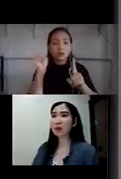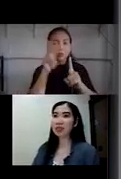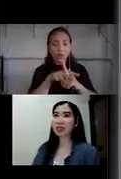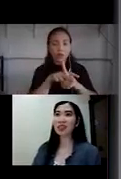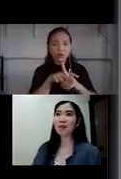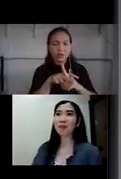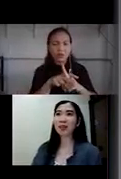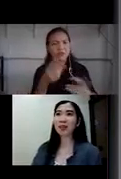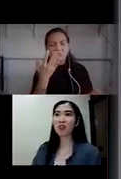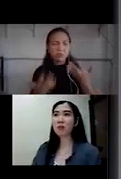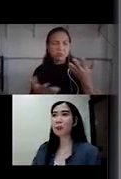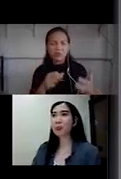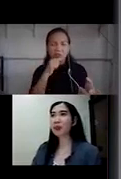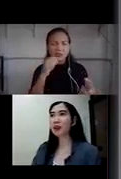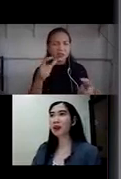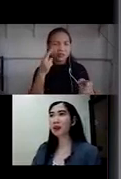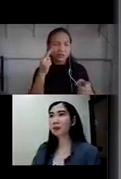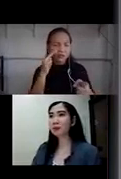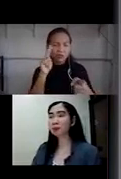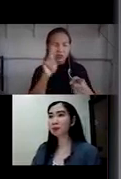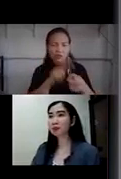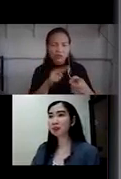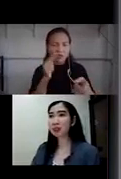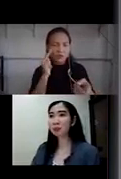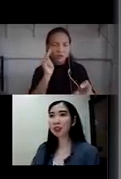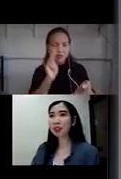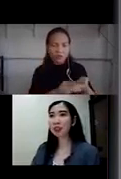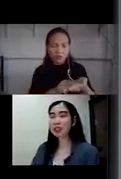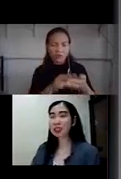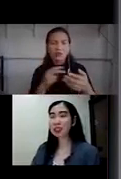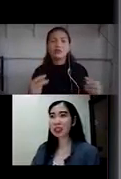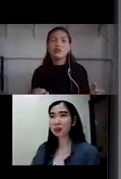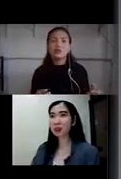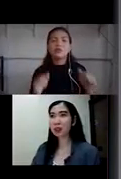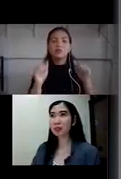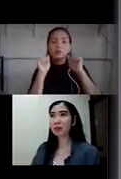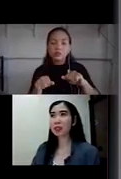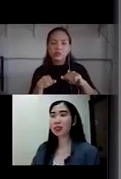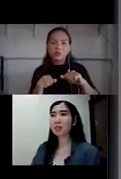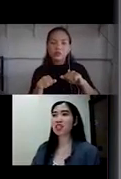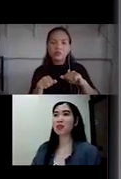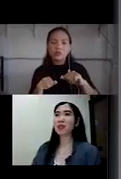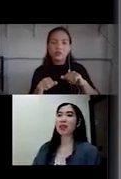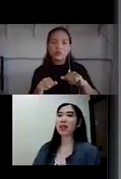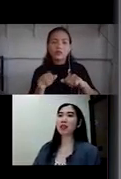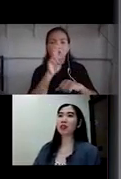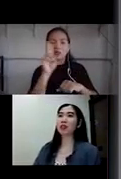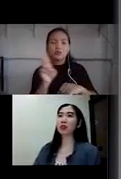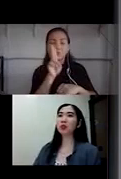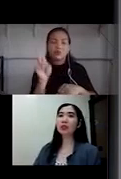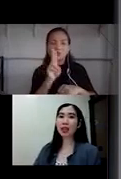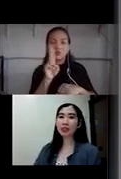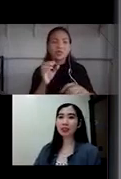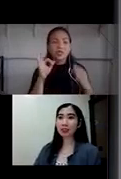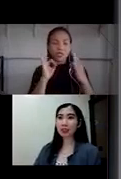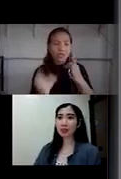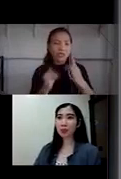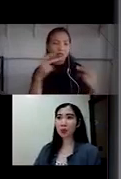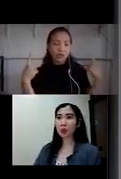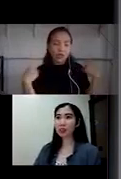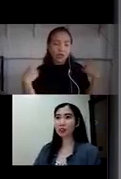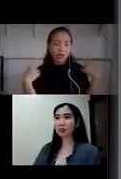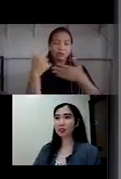natin napapansin, pero pwede natin siyang gawin basta may Gmail tayo. So, to do that,